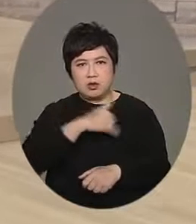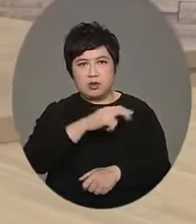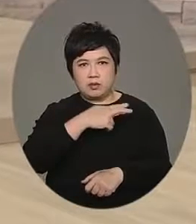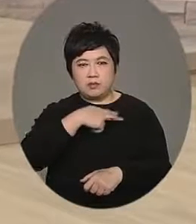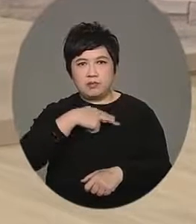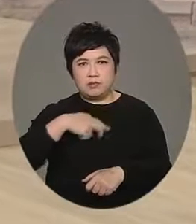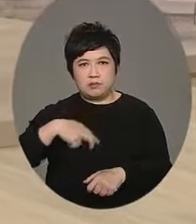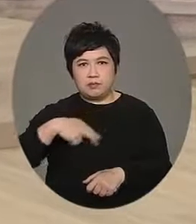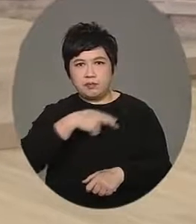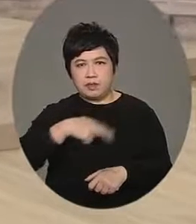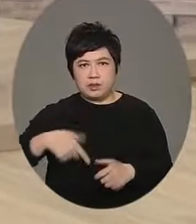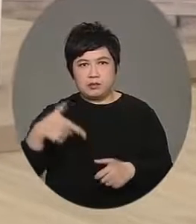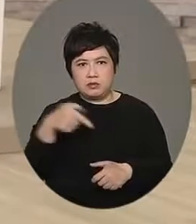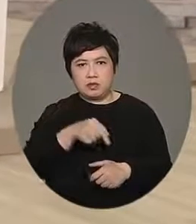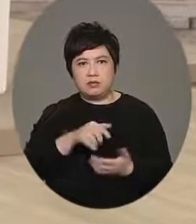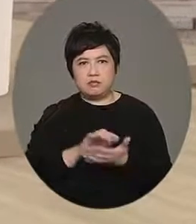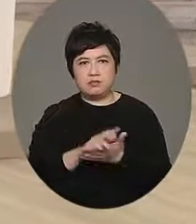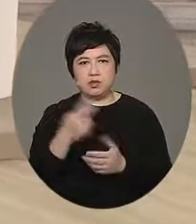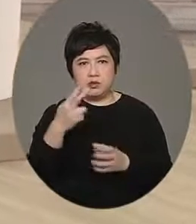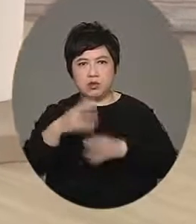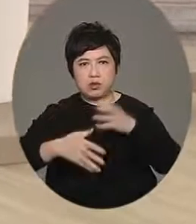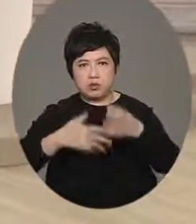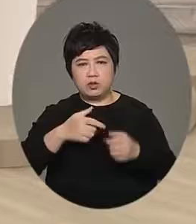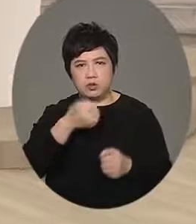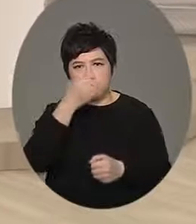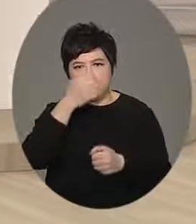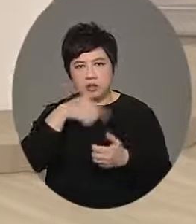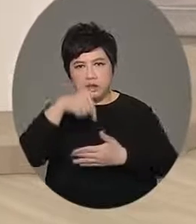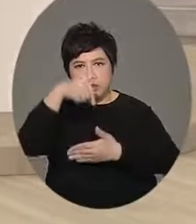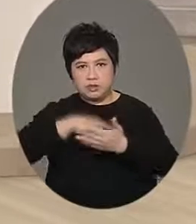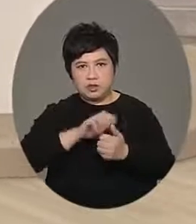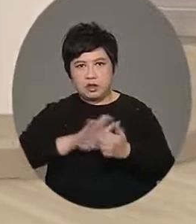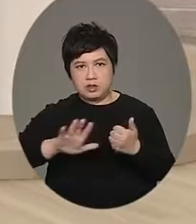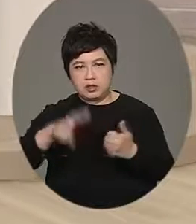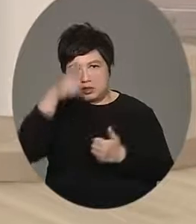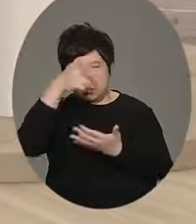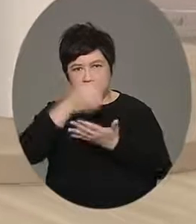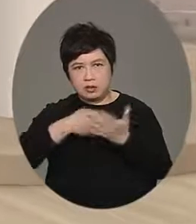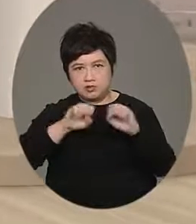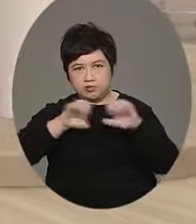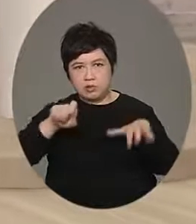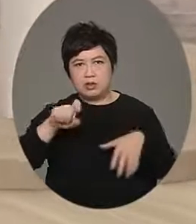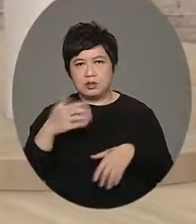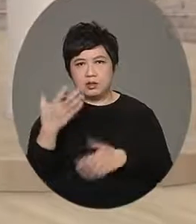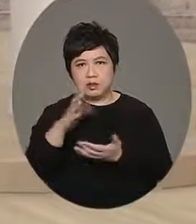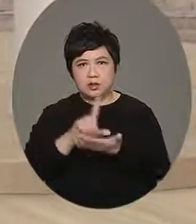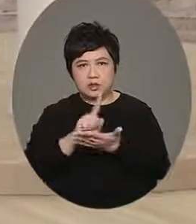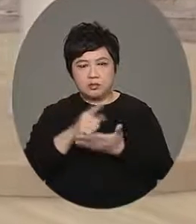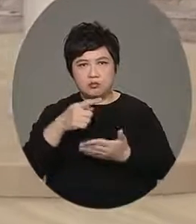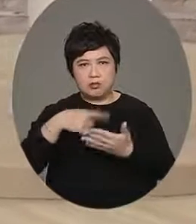過這兩年兩會都有對香港有深遠影響的政策公布，去年人大常委會通過港區國安法，